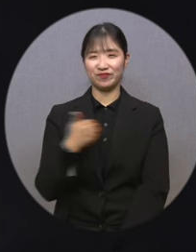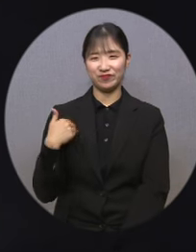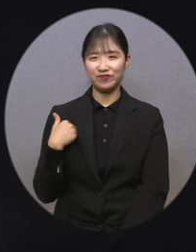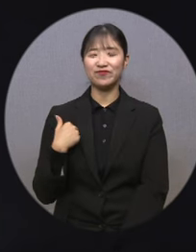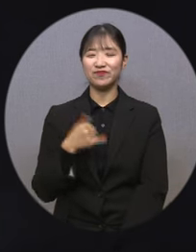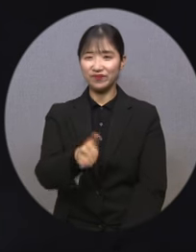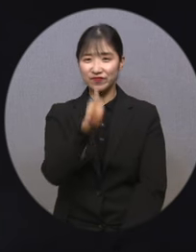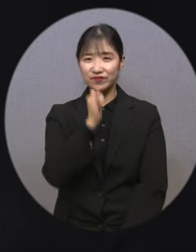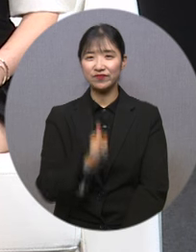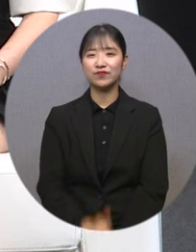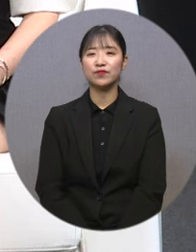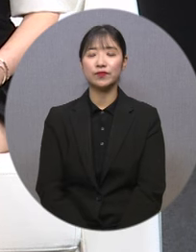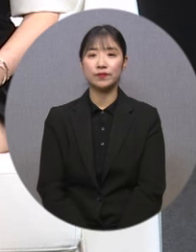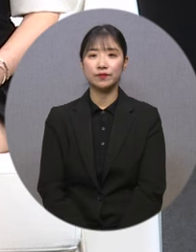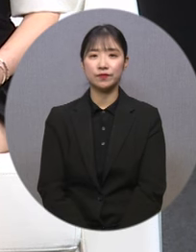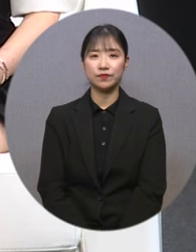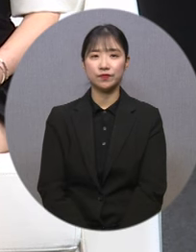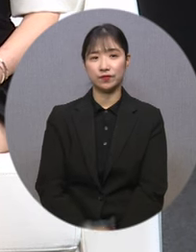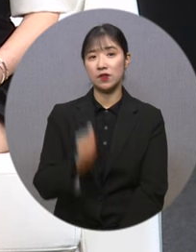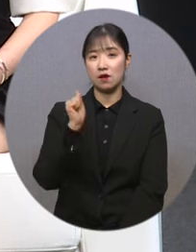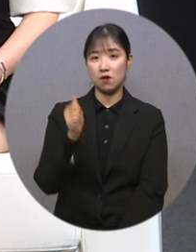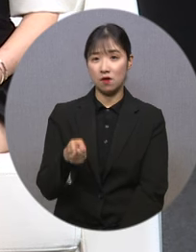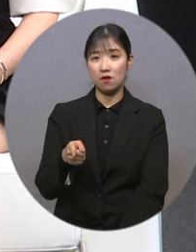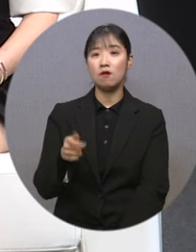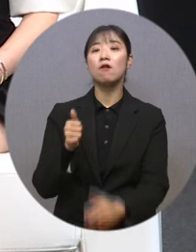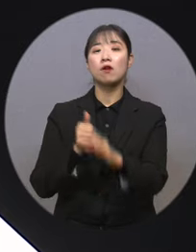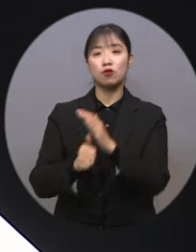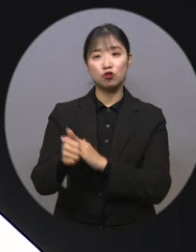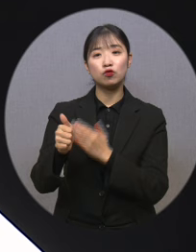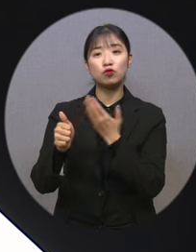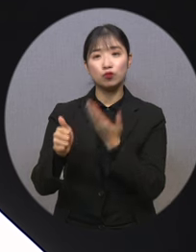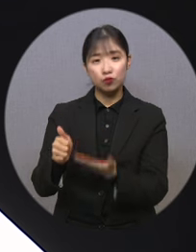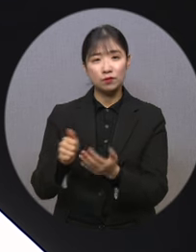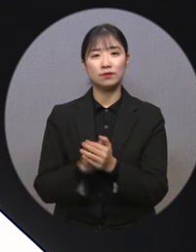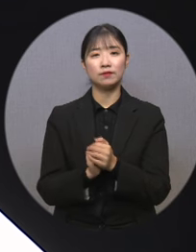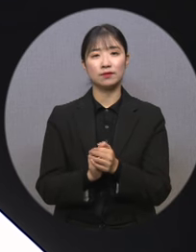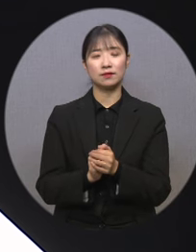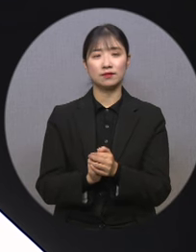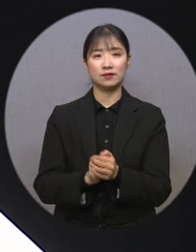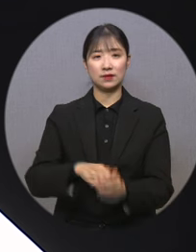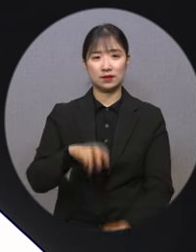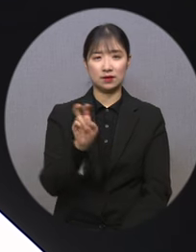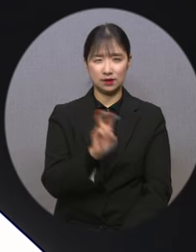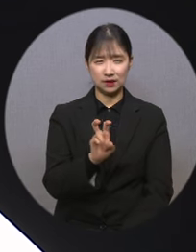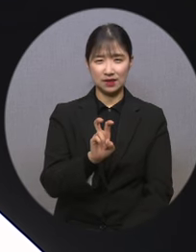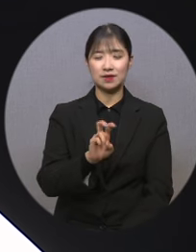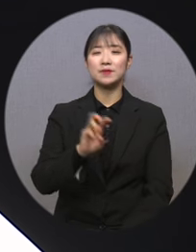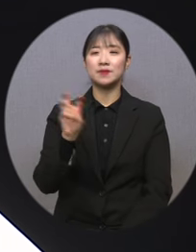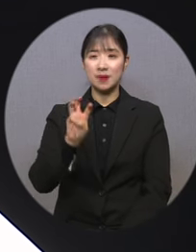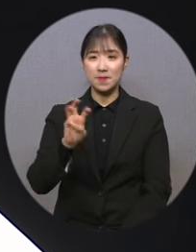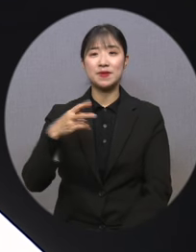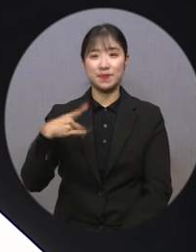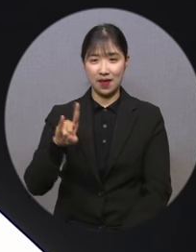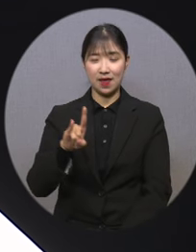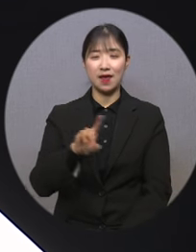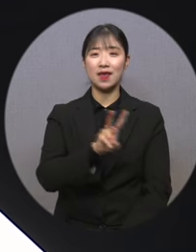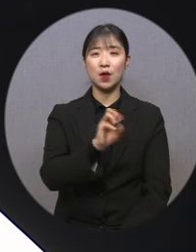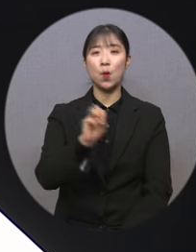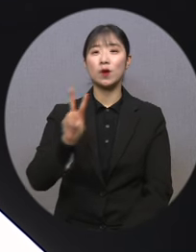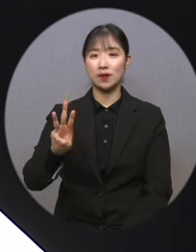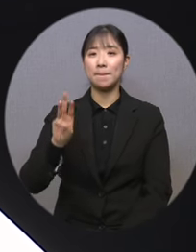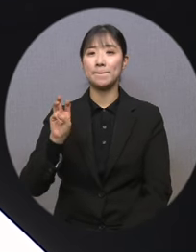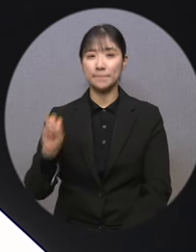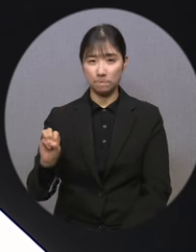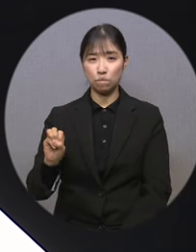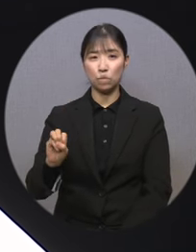예, 허경영 후보께서는 20대, 30대, 2030 네.